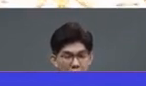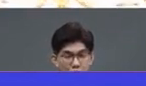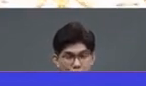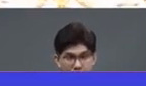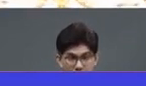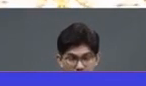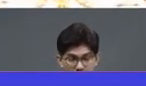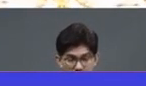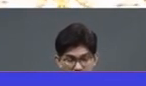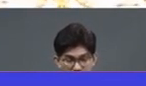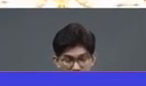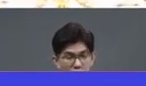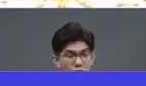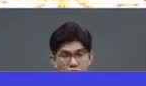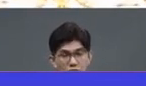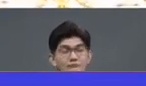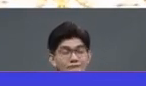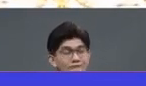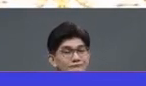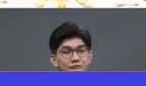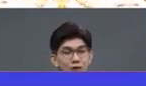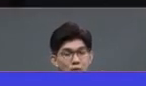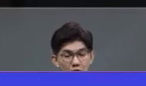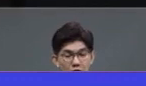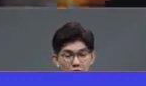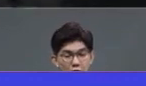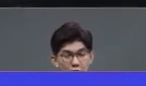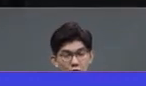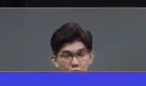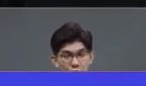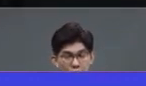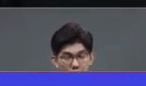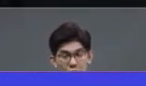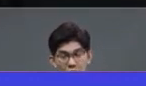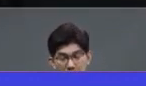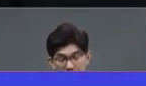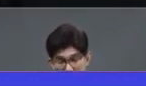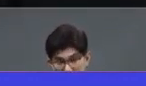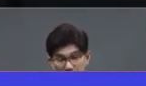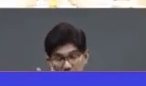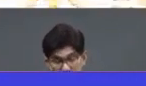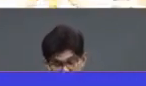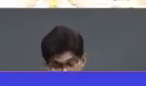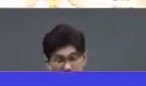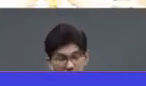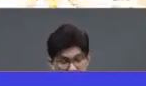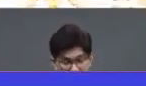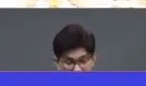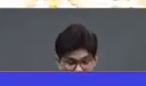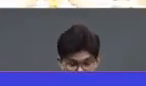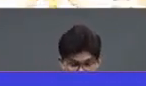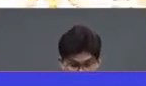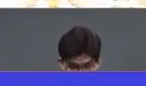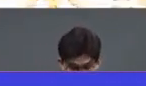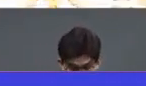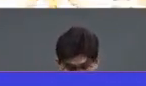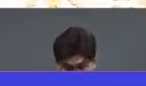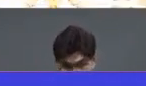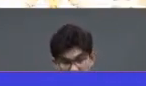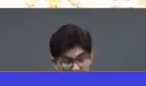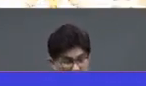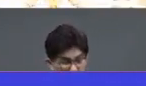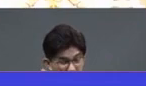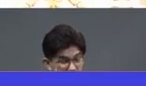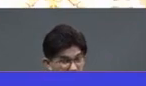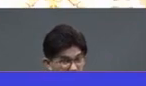ในรอบ 6เดือนเนี่ยประชาชนก็มีความรู้สึกนะครับในภาพรวมเนี่ยพอใจมากถึง 44 3%เลยนะ